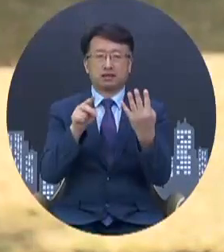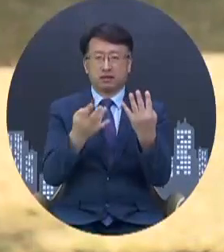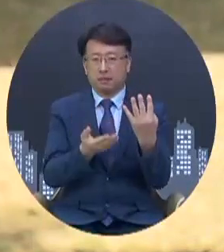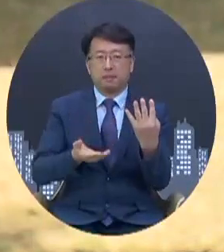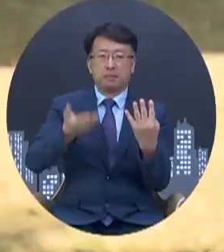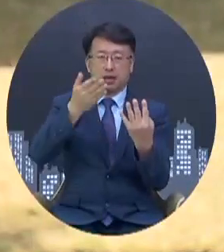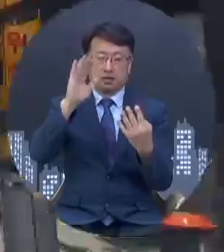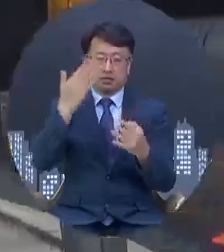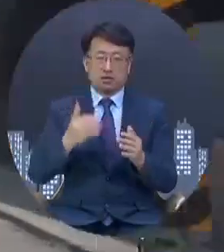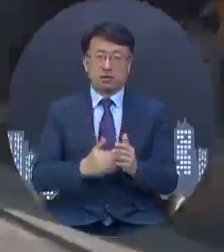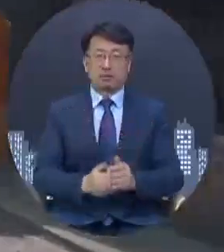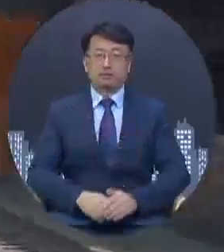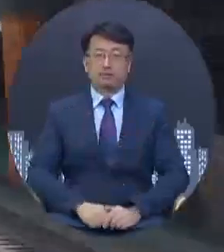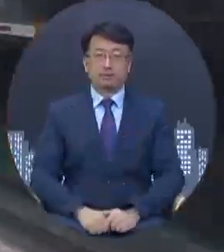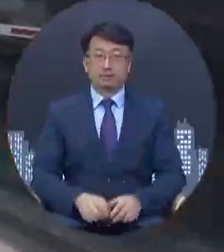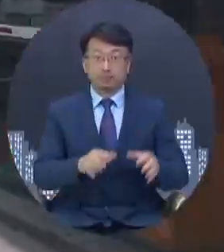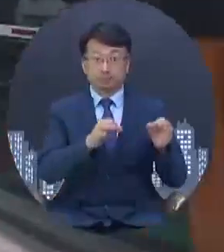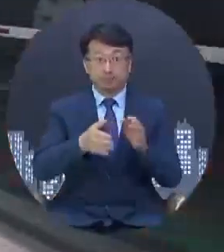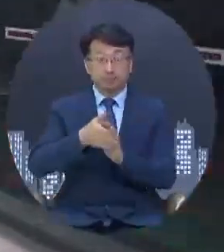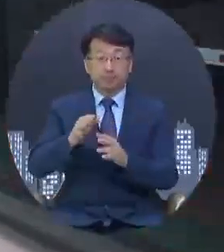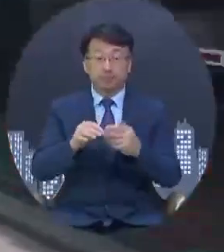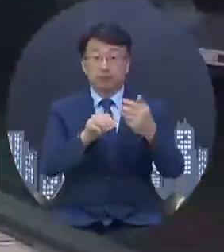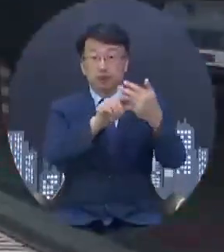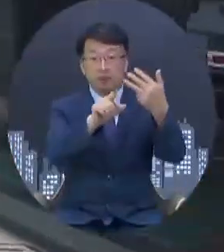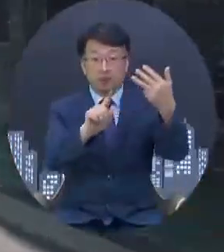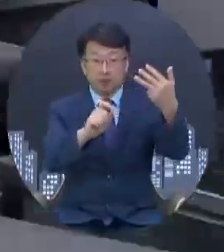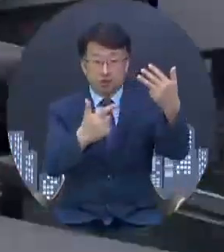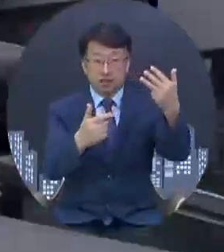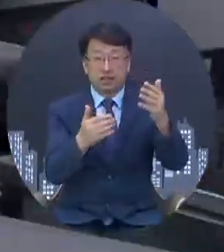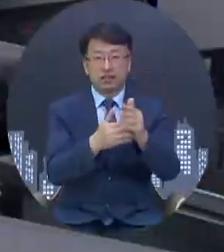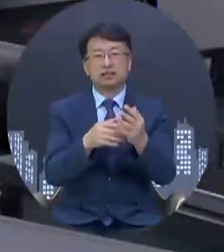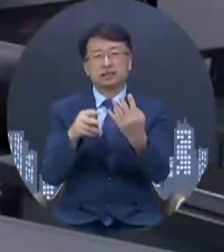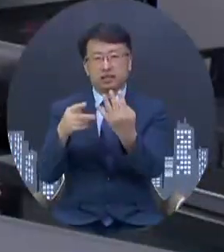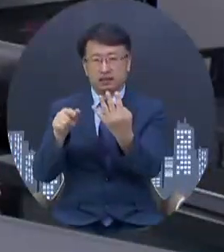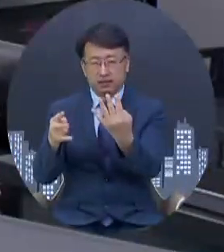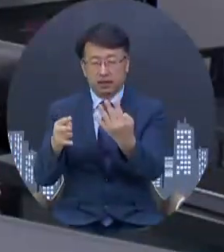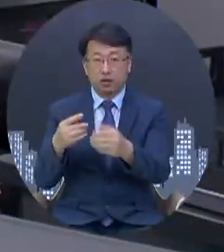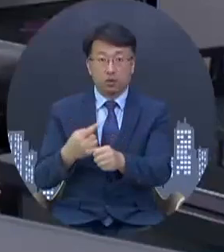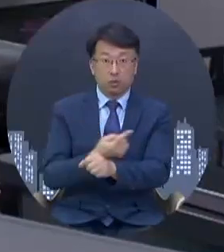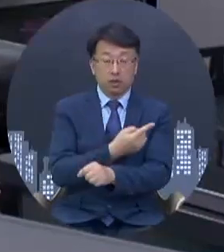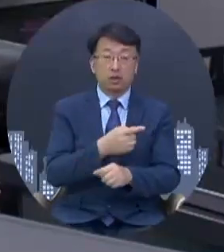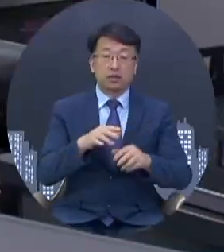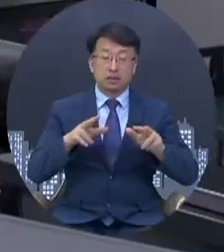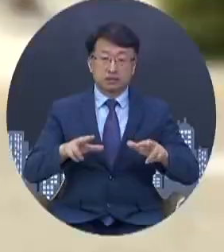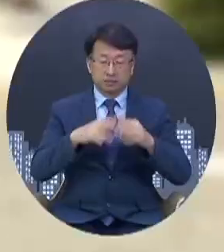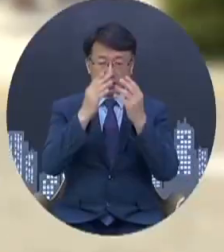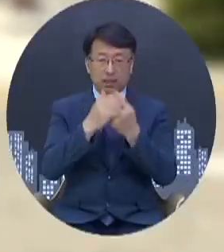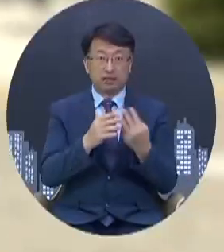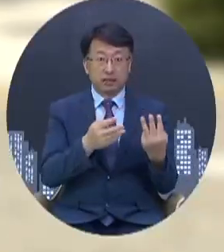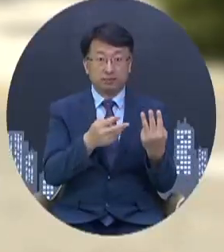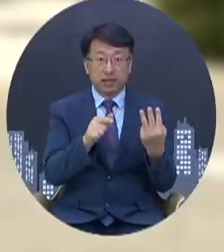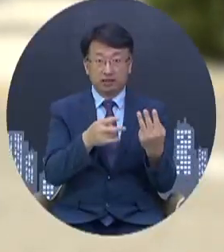4단계로 격상됐습니다. 김해시는 16일까지 4단계를, 나머지 시군은 현행 거리 두기